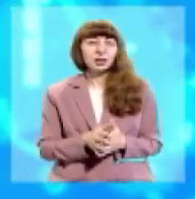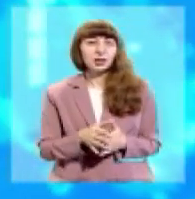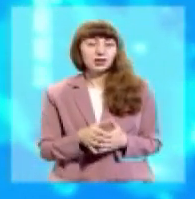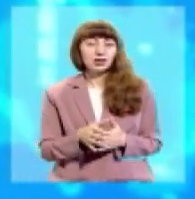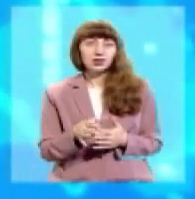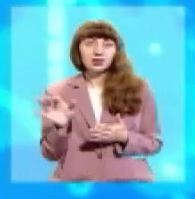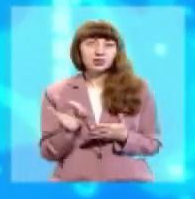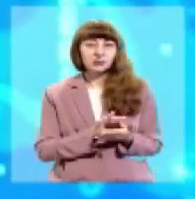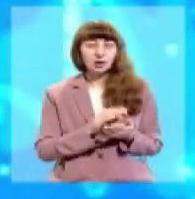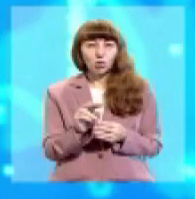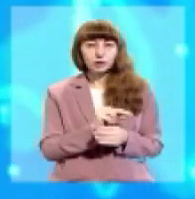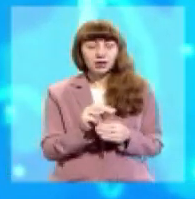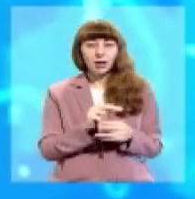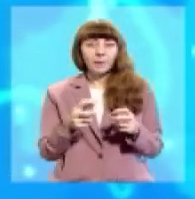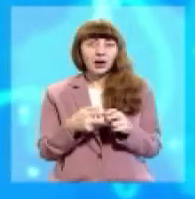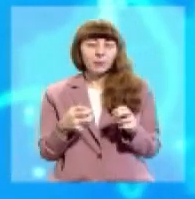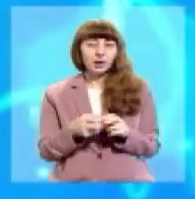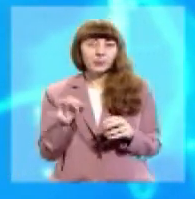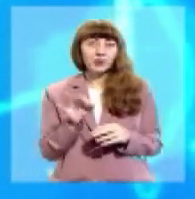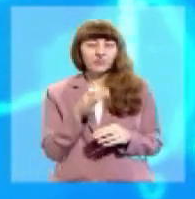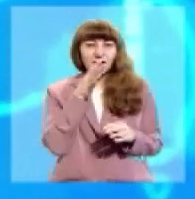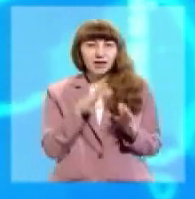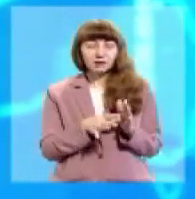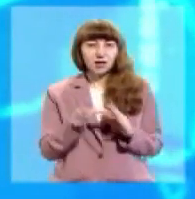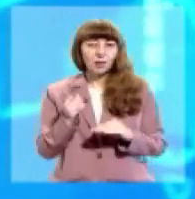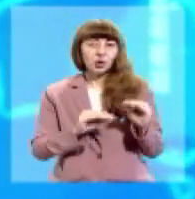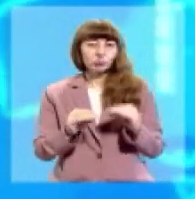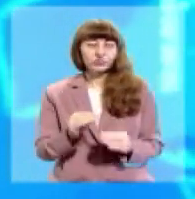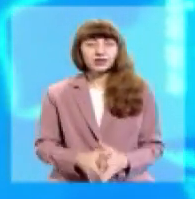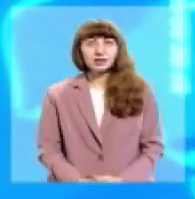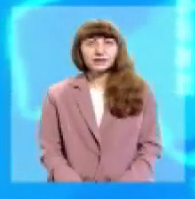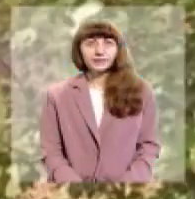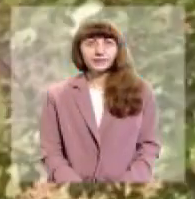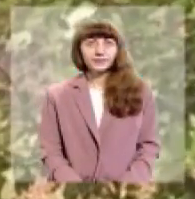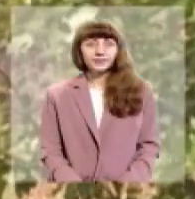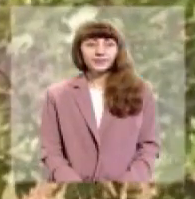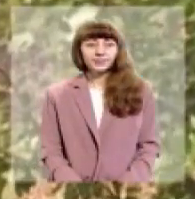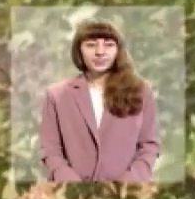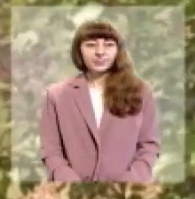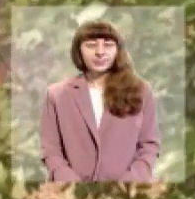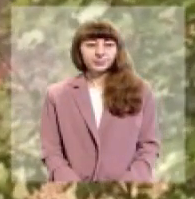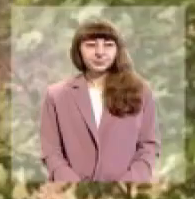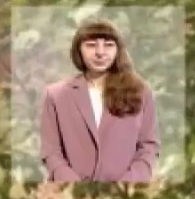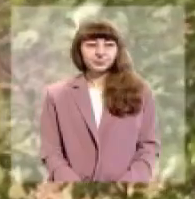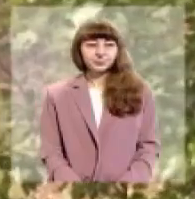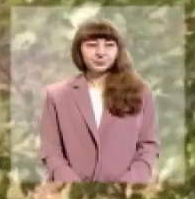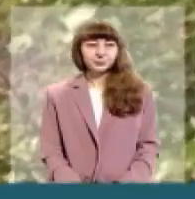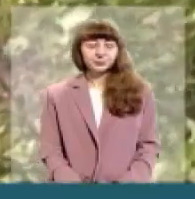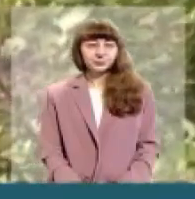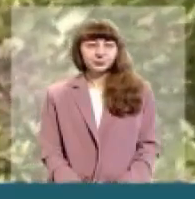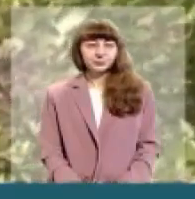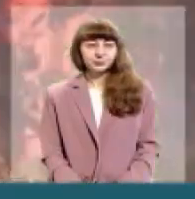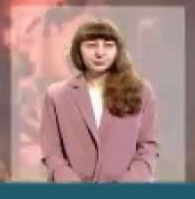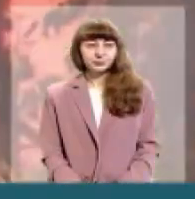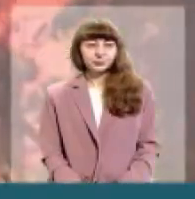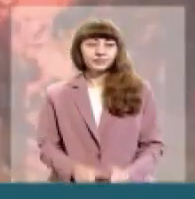кезінде жөндетпеу, жалпы сақтық шараларына немқұрайлылық таныту себеп болып жатады. басынан